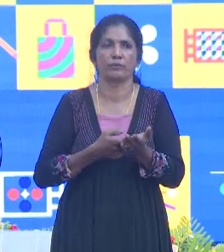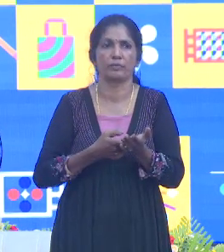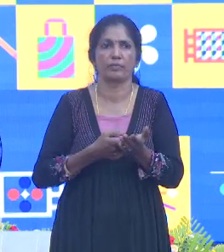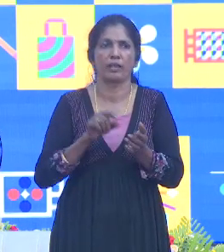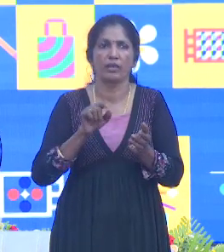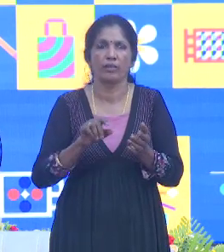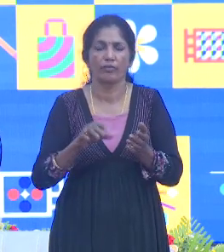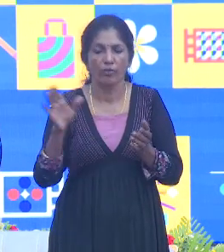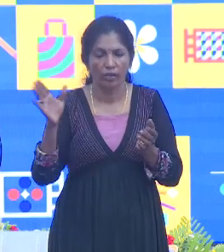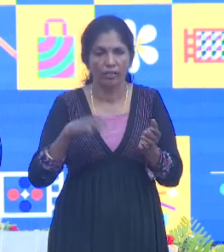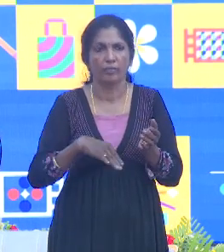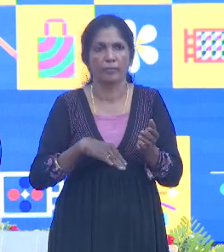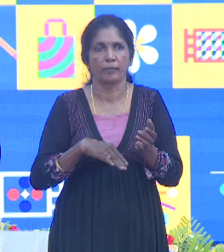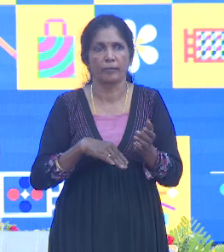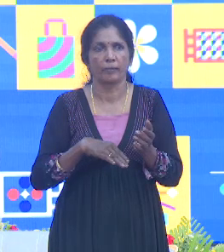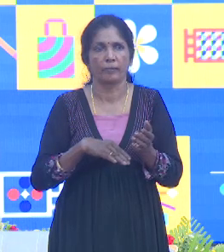ഇവിടെ വരുമ്പോഴേക്കും